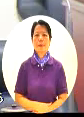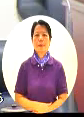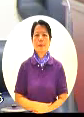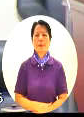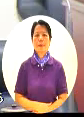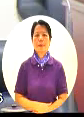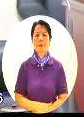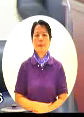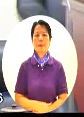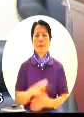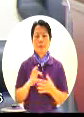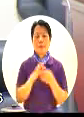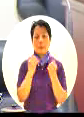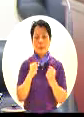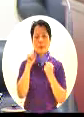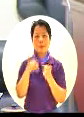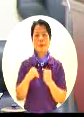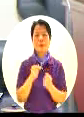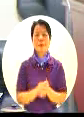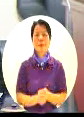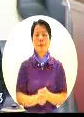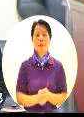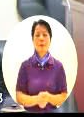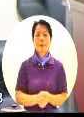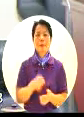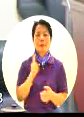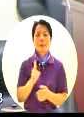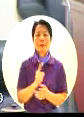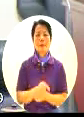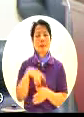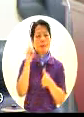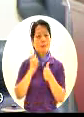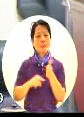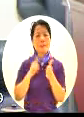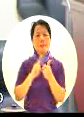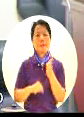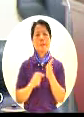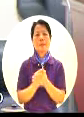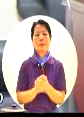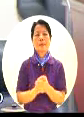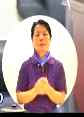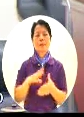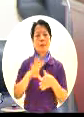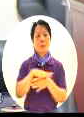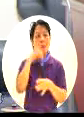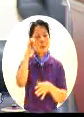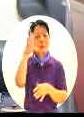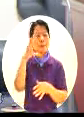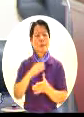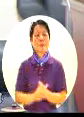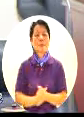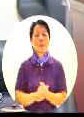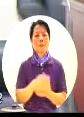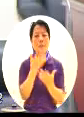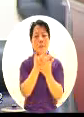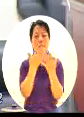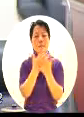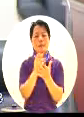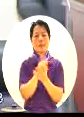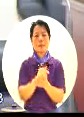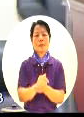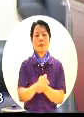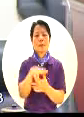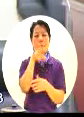所以一家，我是感觉讲，一个很简单的一个文创，一个装置意识哈，